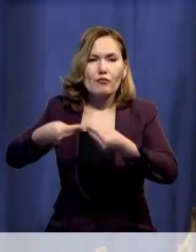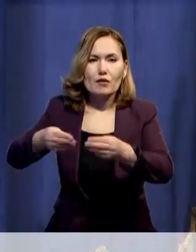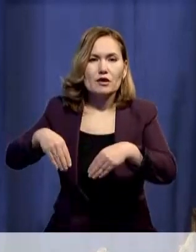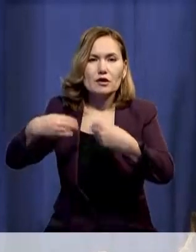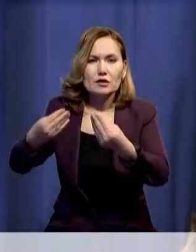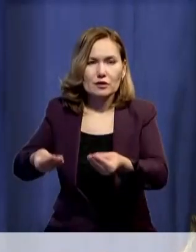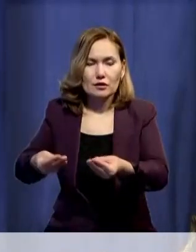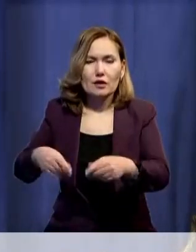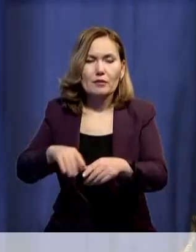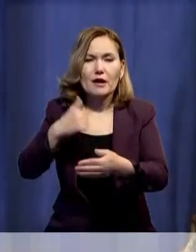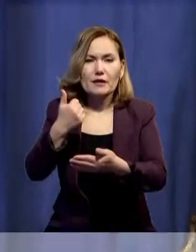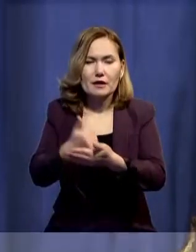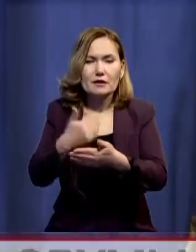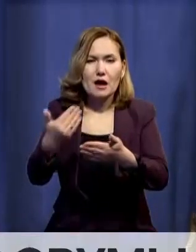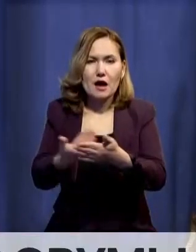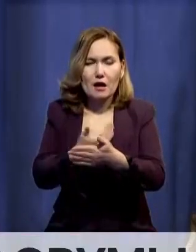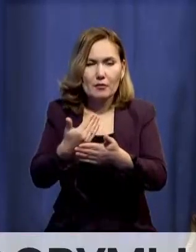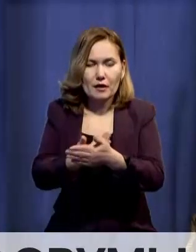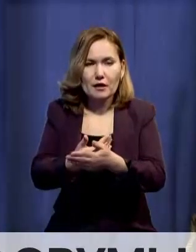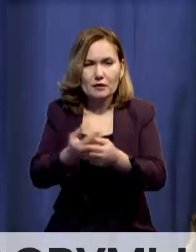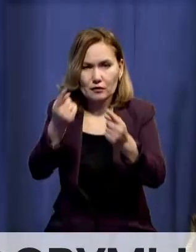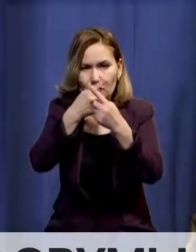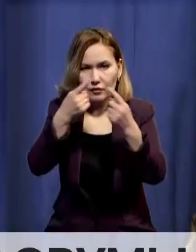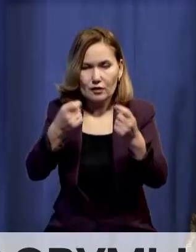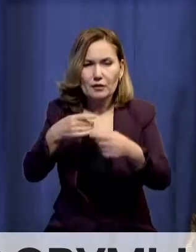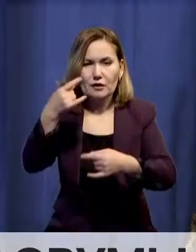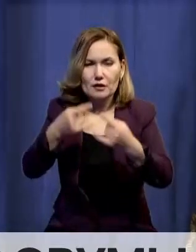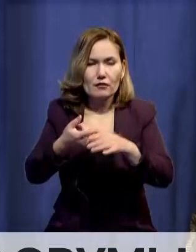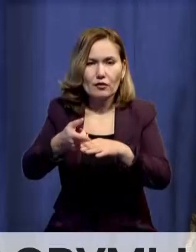жеткізуші негізгі ақпарат құралы болып отырған сөзсіз.